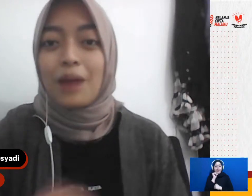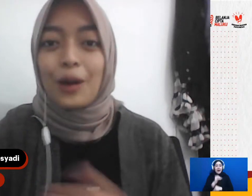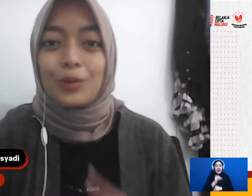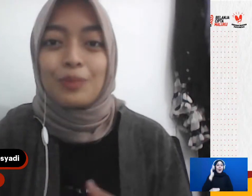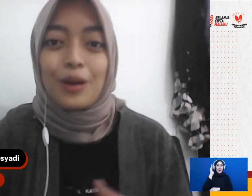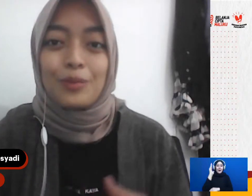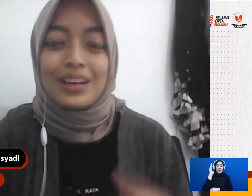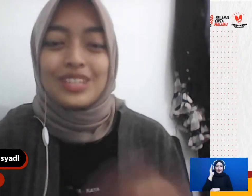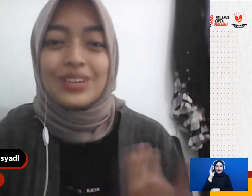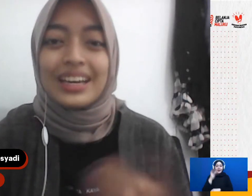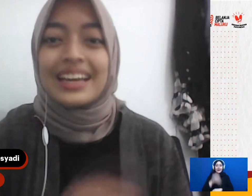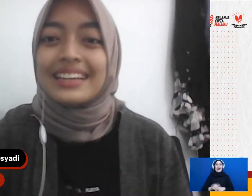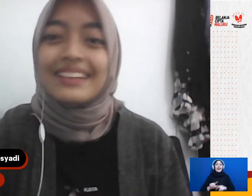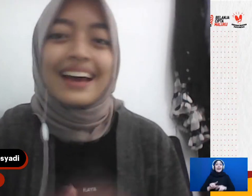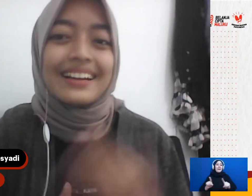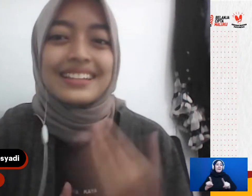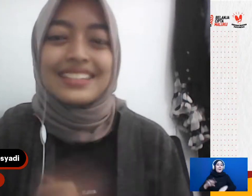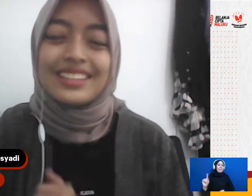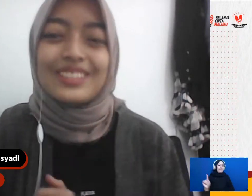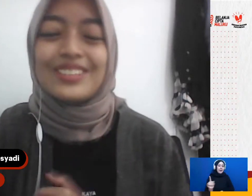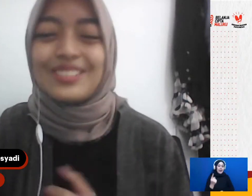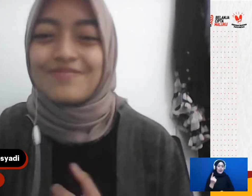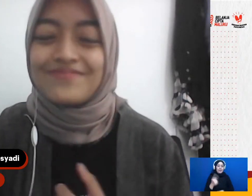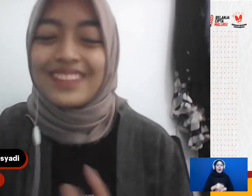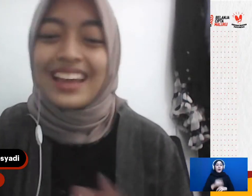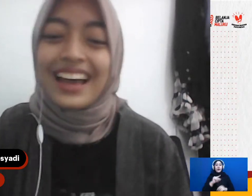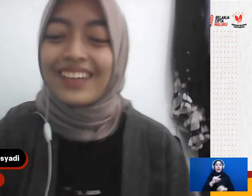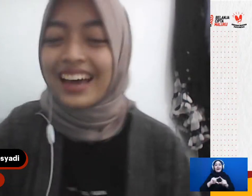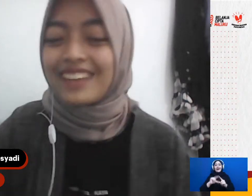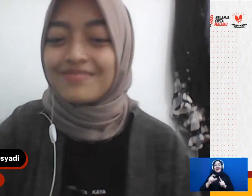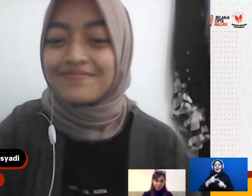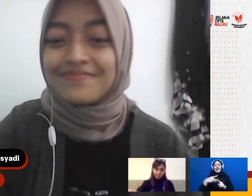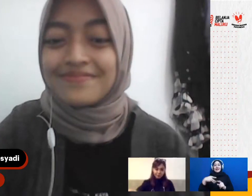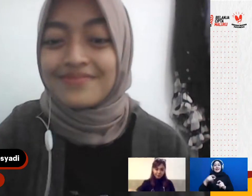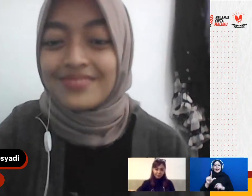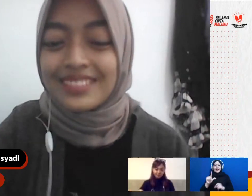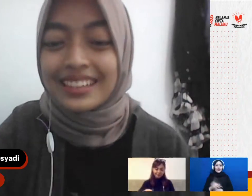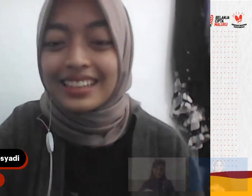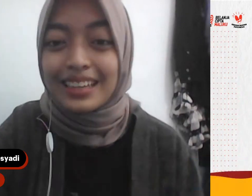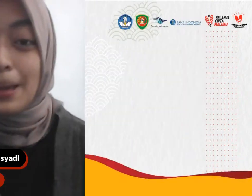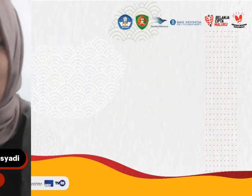tapi pertama aku mau masuk ke Kak Rachel dulu. Halo Kak.